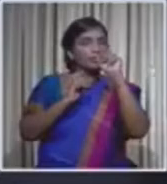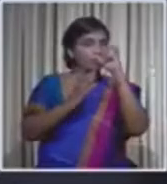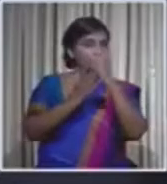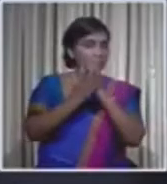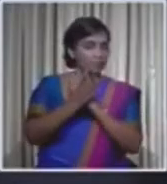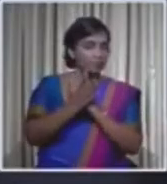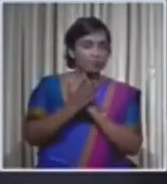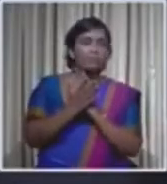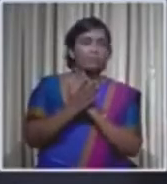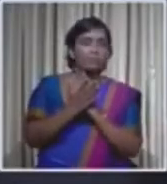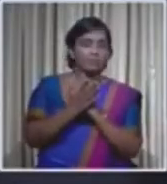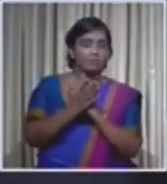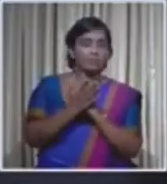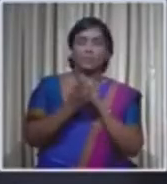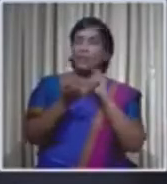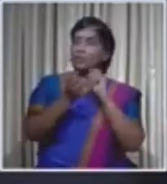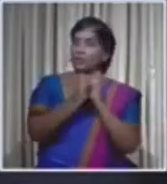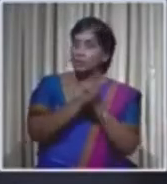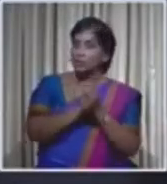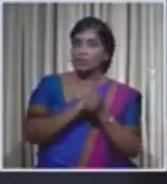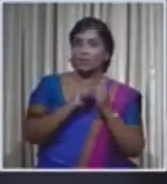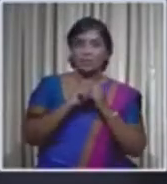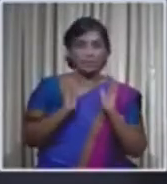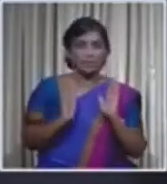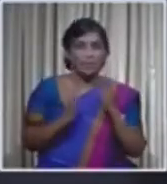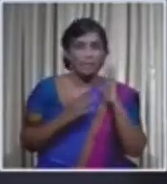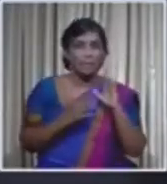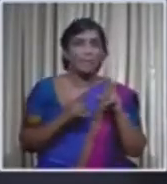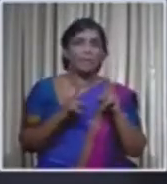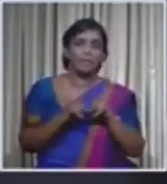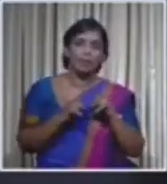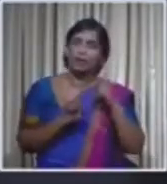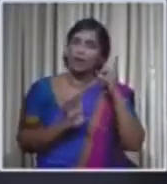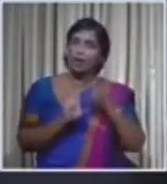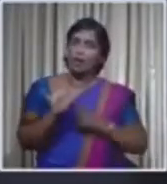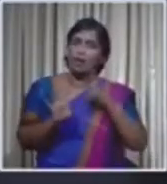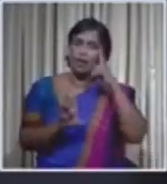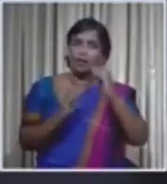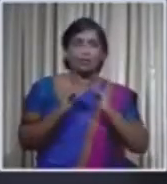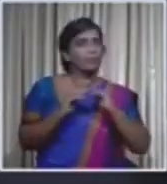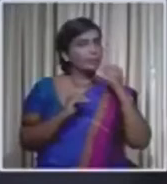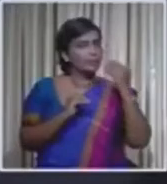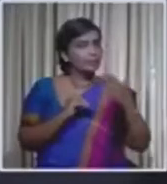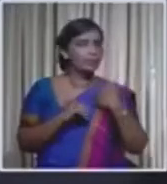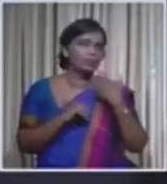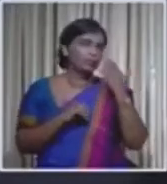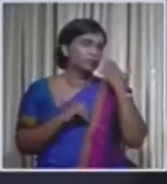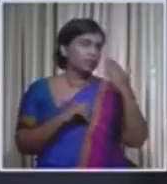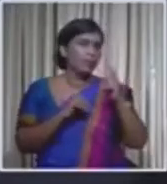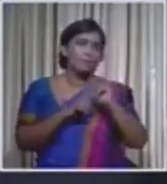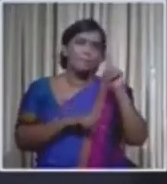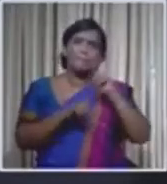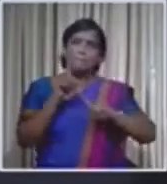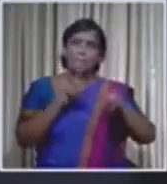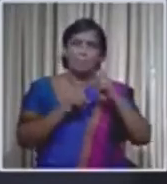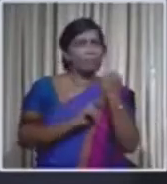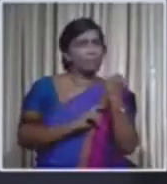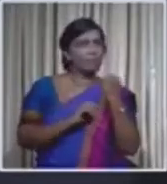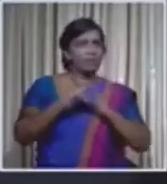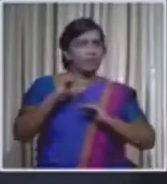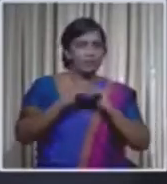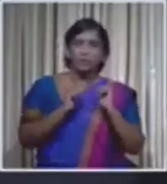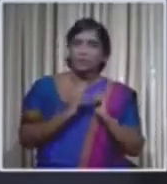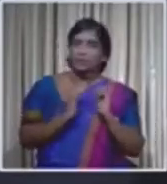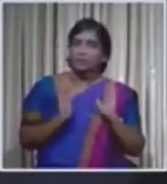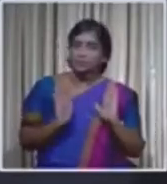20 වෙනි සංශෝධනයේ ක්‍රියාත්මක වෙලා අවුරුද්දකින් පස්සේ අපි දකින්නේ මේ පාර්ලිමේන්තුවේ මේ බලතල ක්‍රියාත්මක